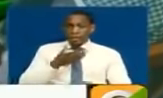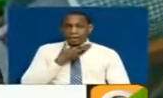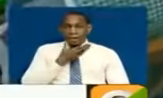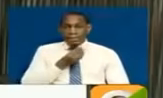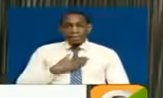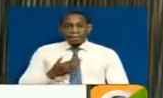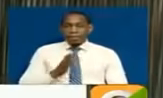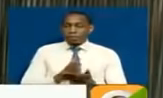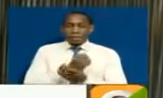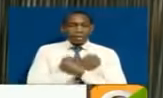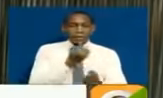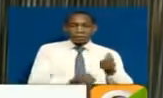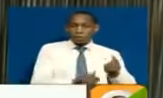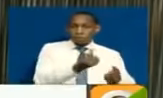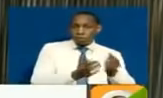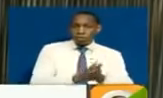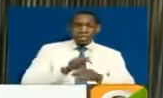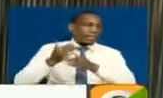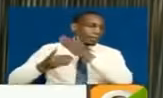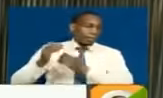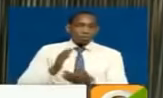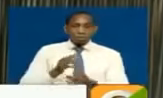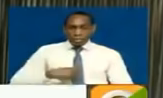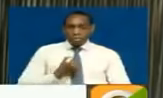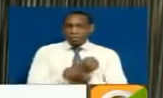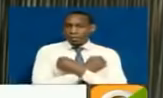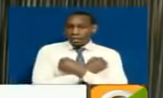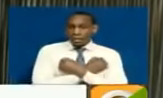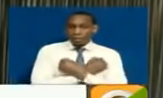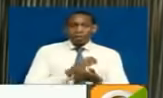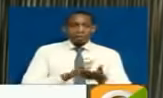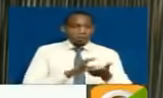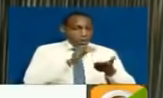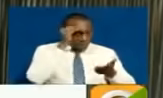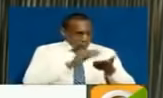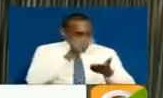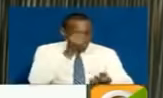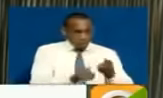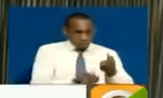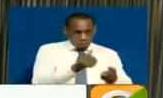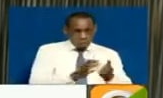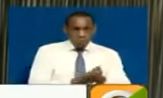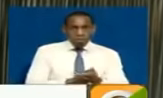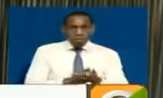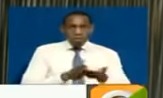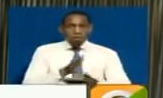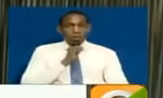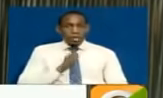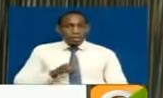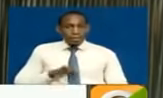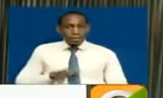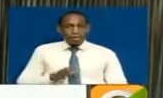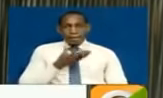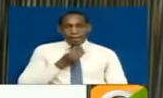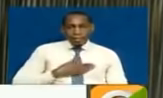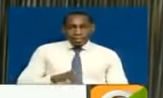babangu anapenda kupika. Na katika hizo siku mimi nilikuwa napenda sana kujifunza hii upishi kwa nyanyangu na